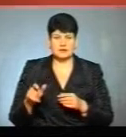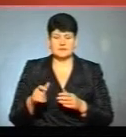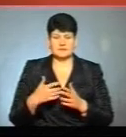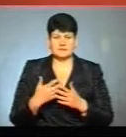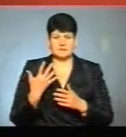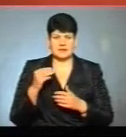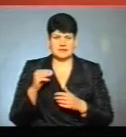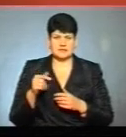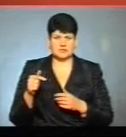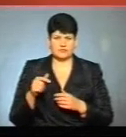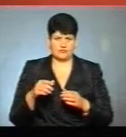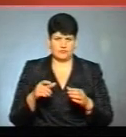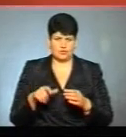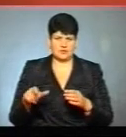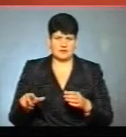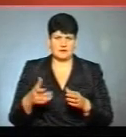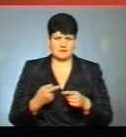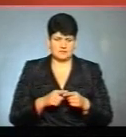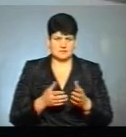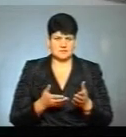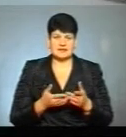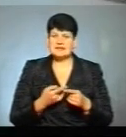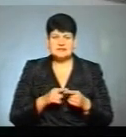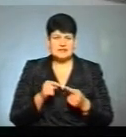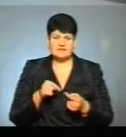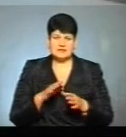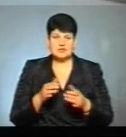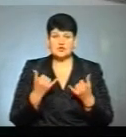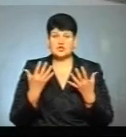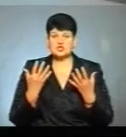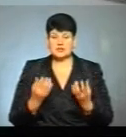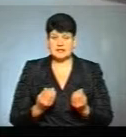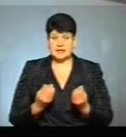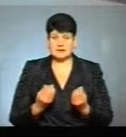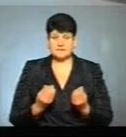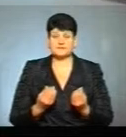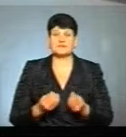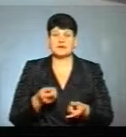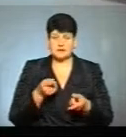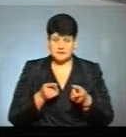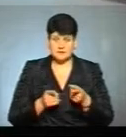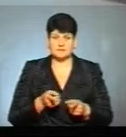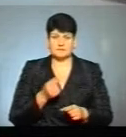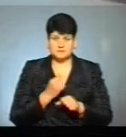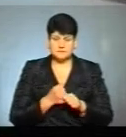в громаді – це також критерій. Це критерій, але він не визначений жодним. На сьогоднішній день чинними вимогами, а саме